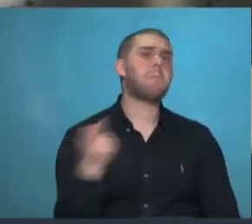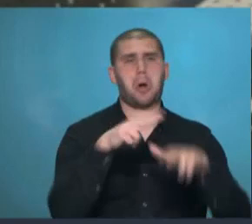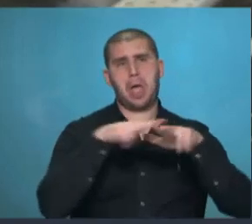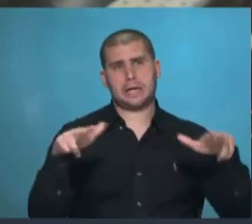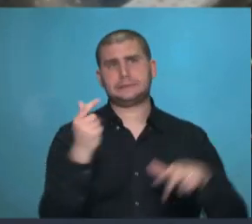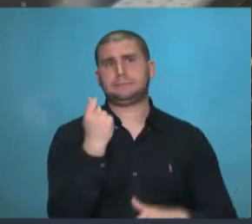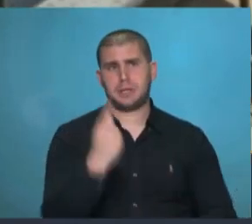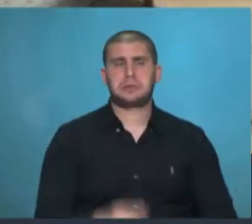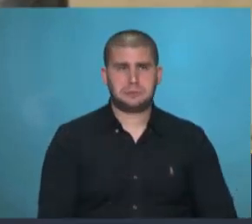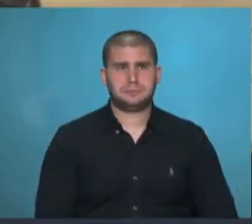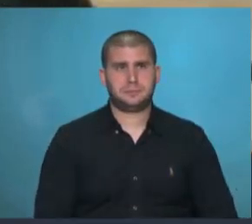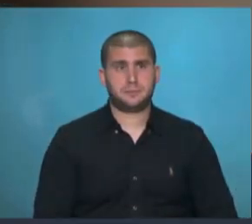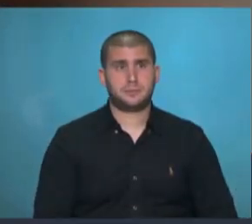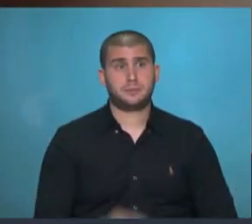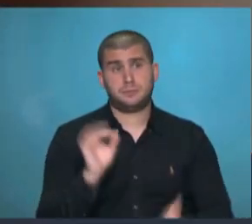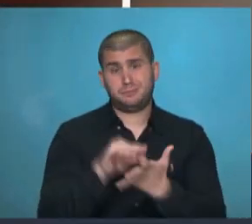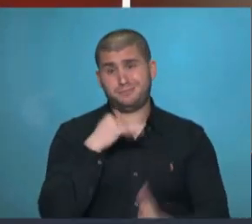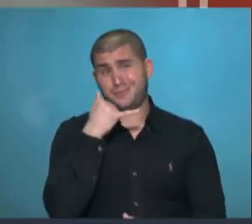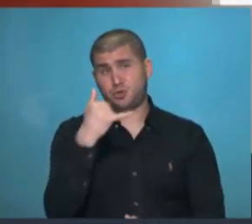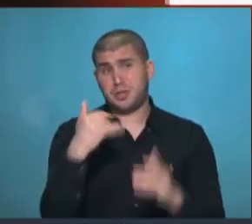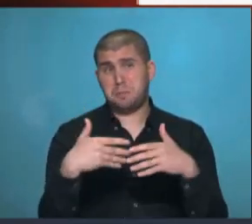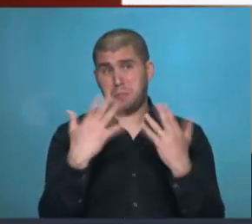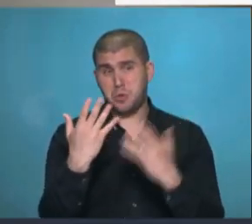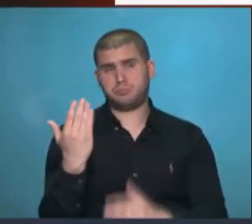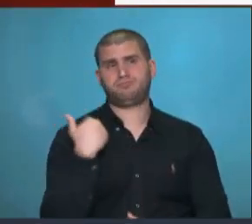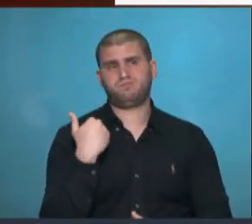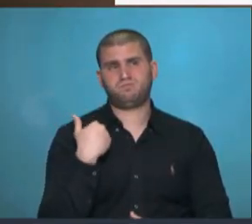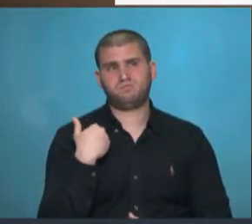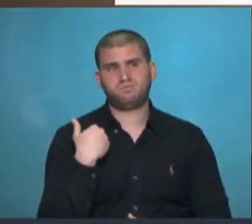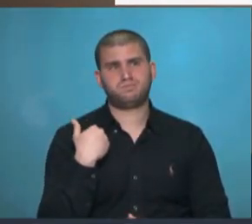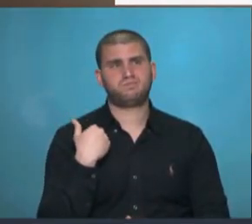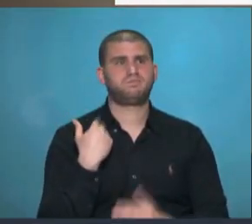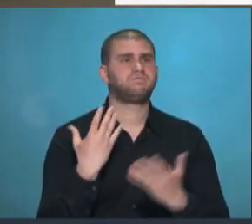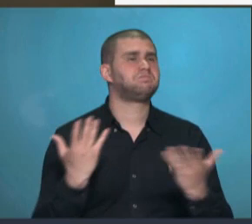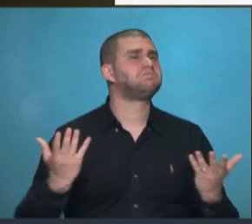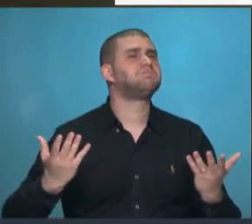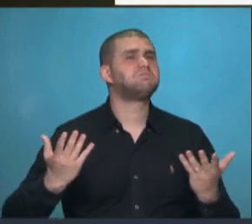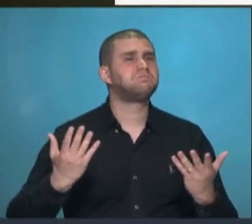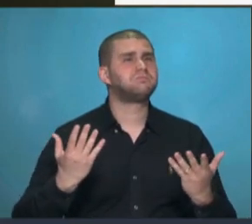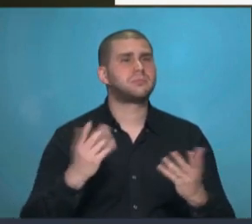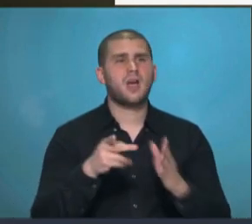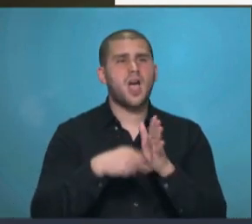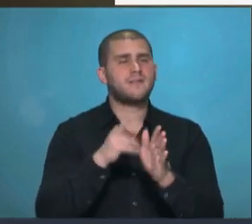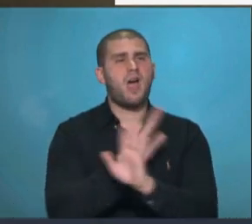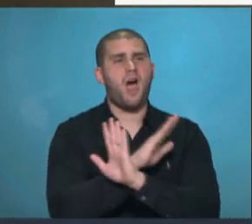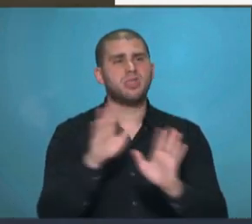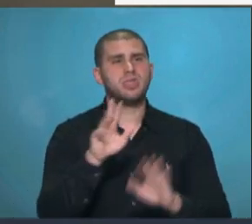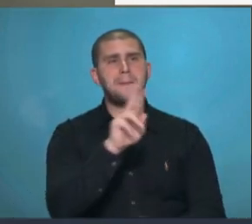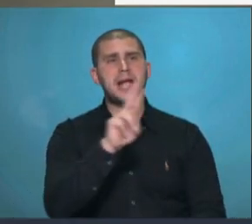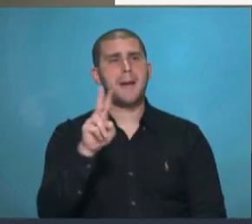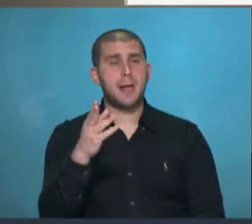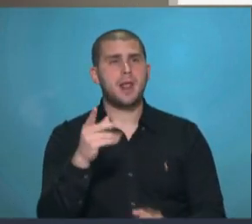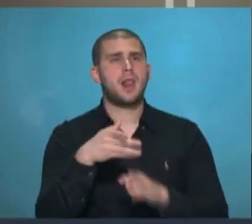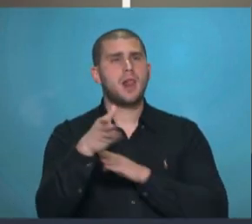הארץ. כשהתקשרתי בבוקר נאמר לי שבעצם לא הולכות לצאת רכבות מכרמיאל